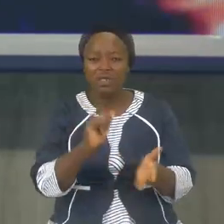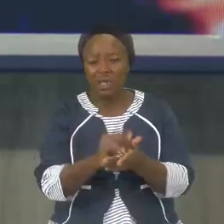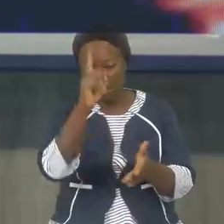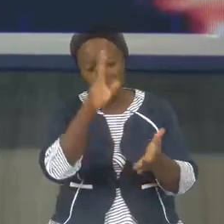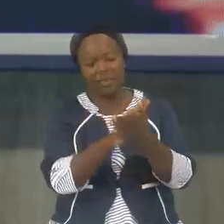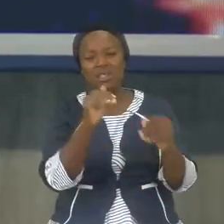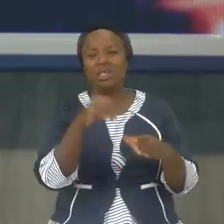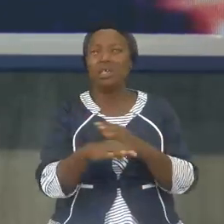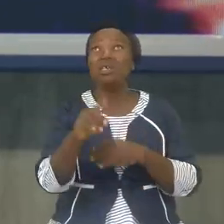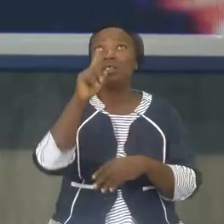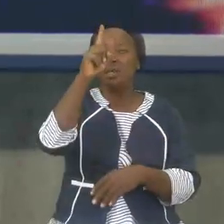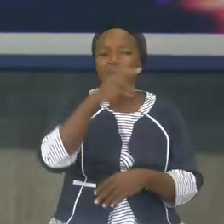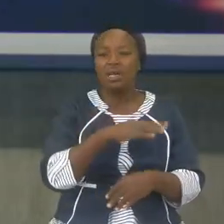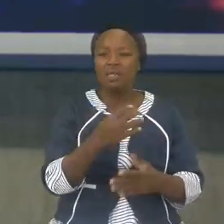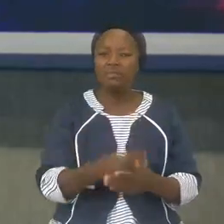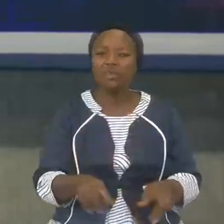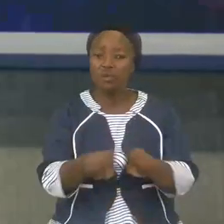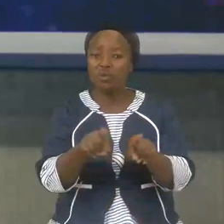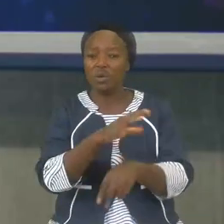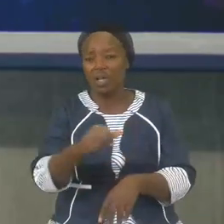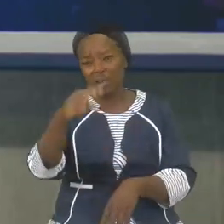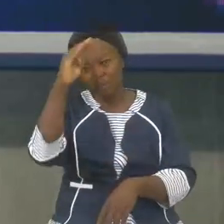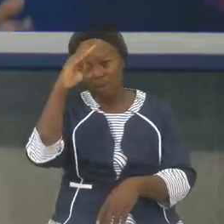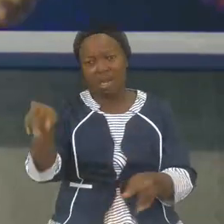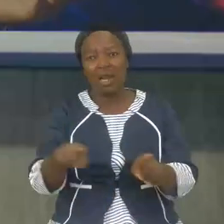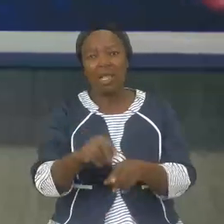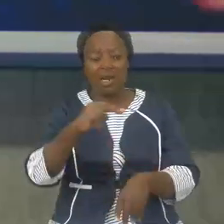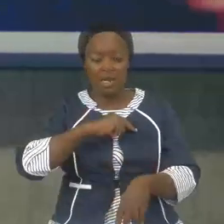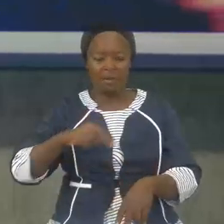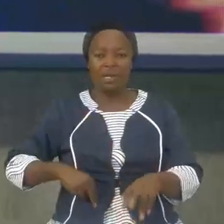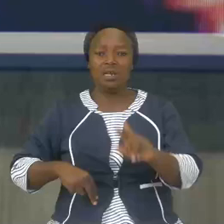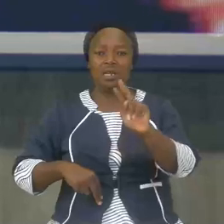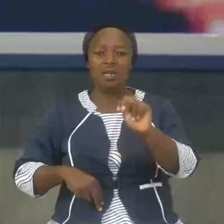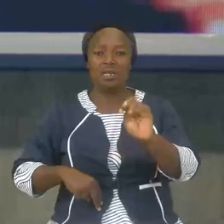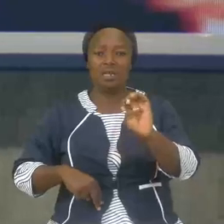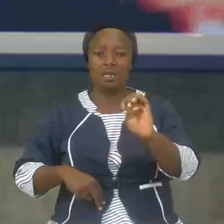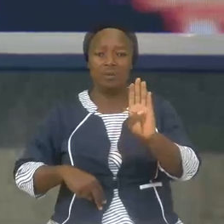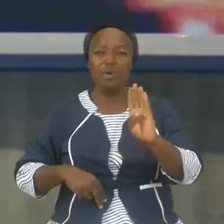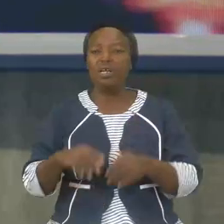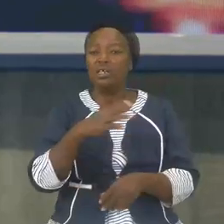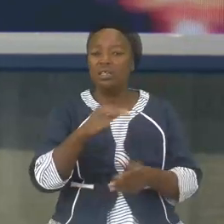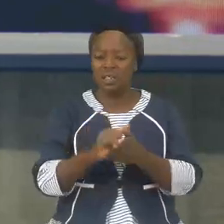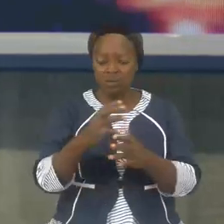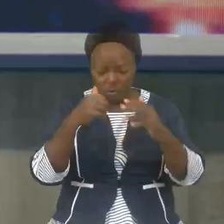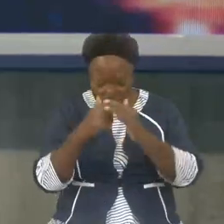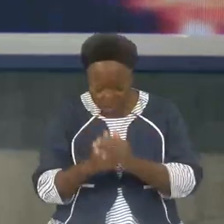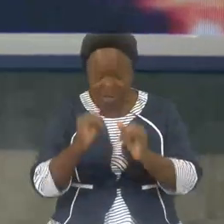monde qui met sa confiance en lui, même un homme comme Nebuchadnezzar qui adorait les